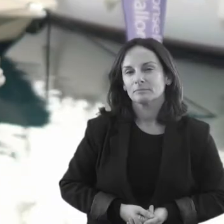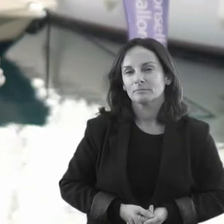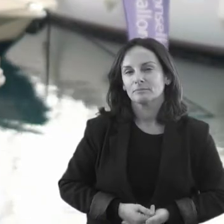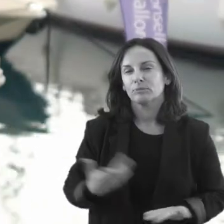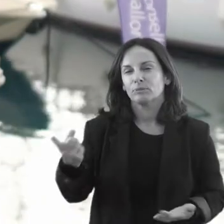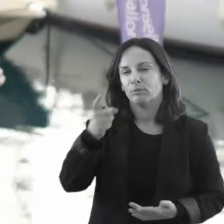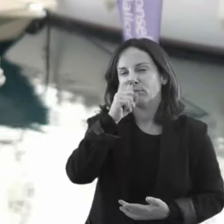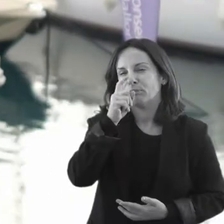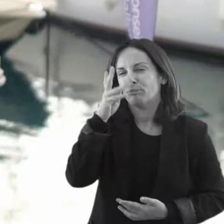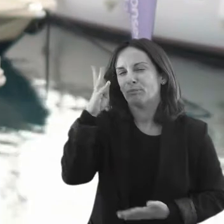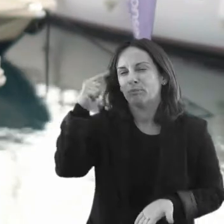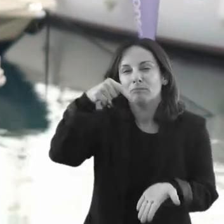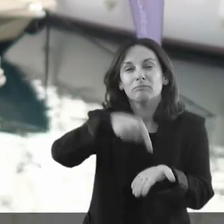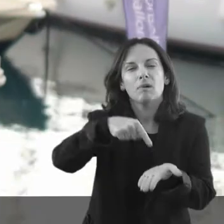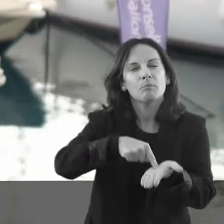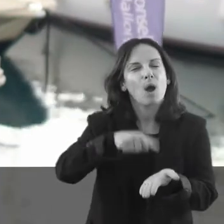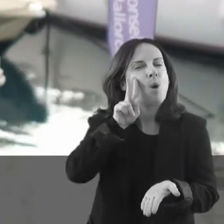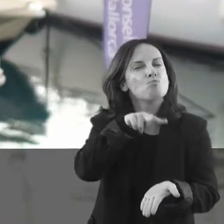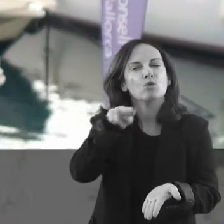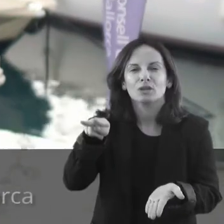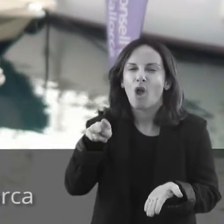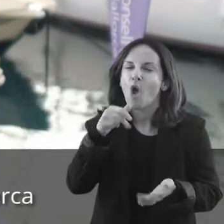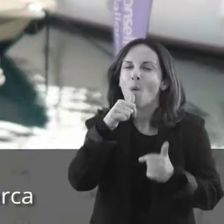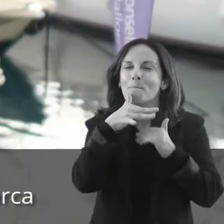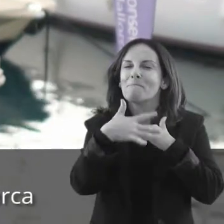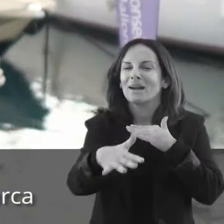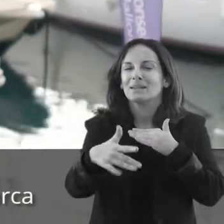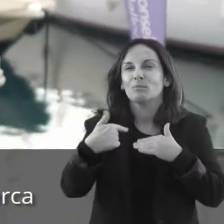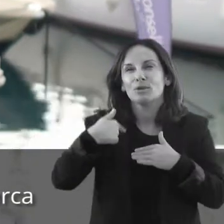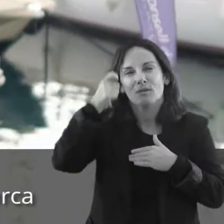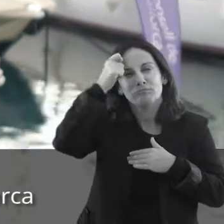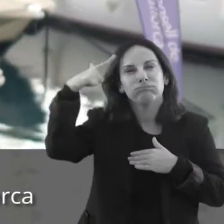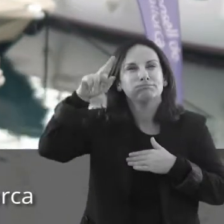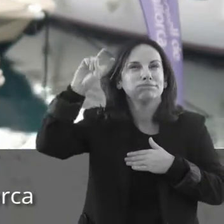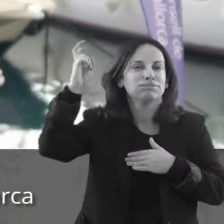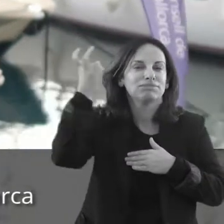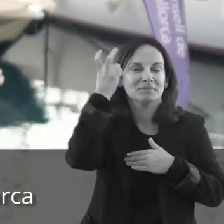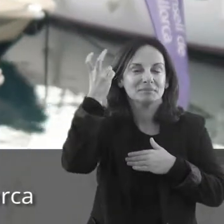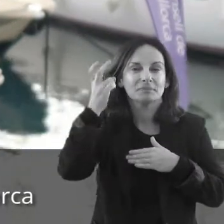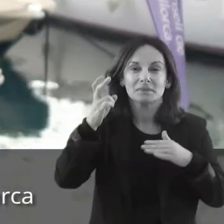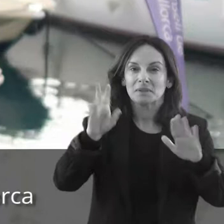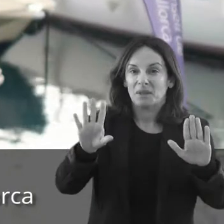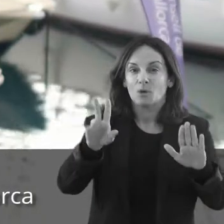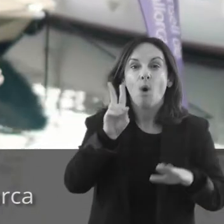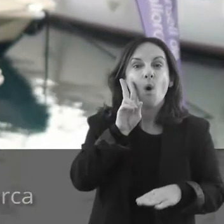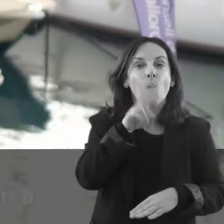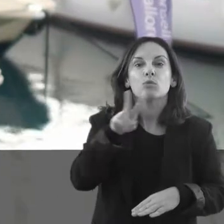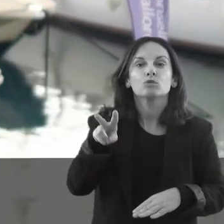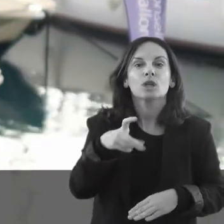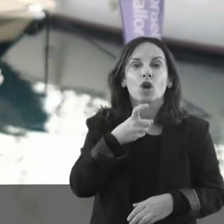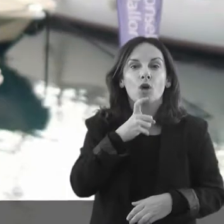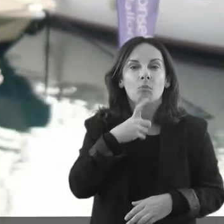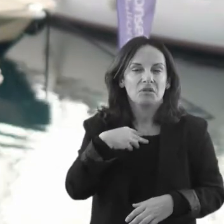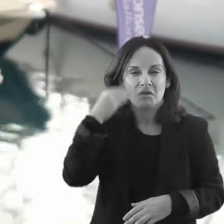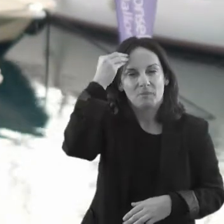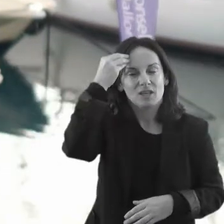fa tant d'anys que reivindicam un museu marítim que jo me l'imagino, me l'hem imaginat de moltes maneres, però jo crec que un museu marítim de